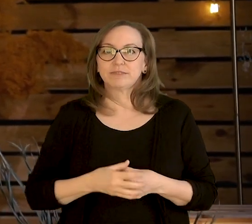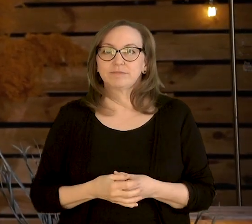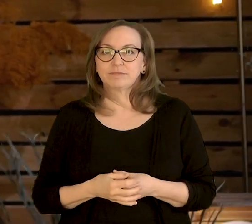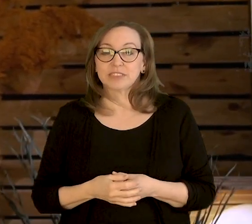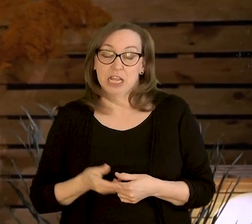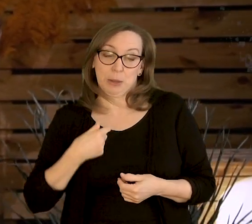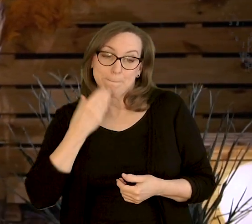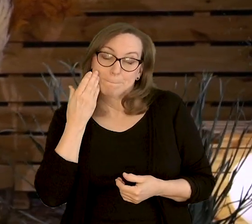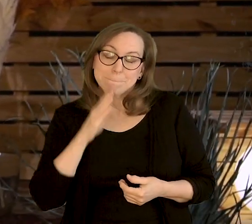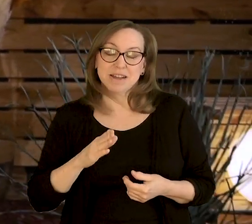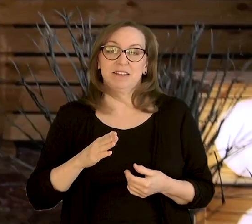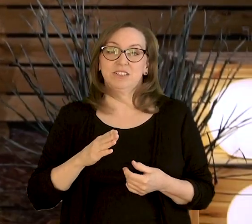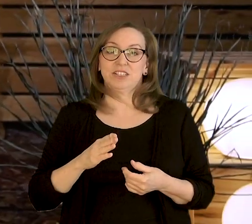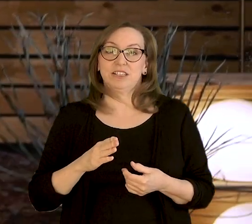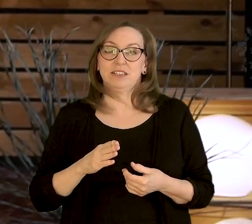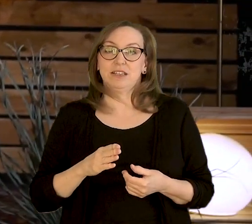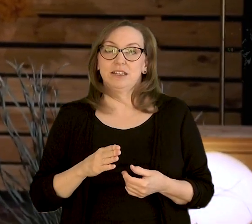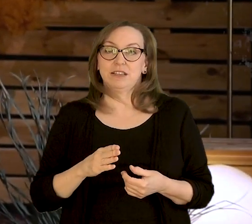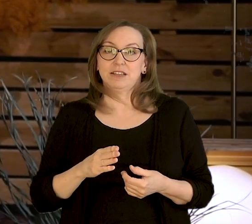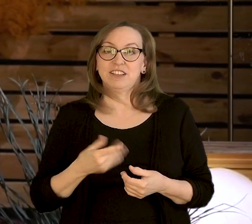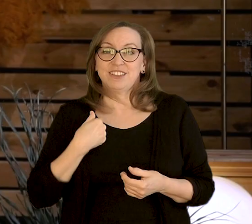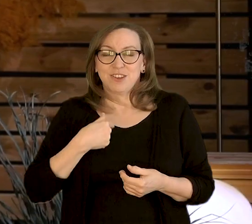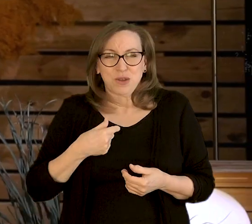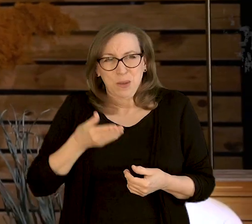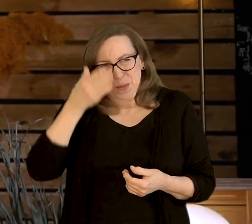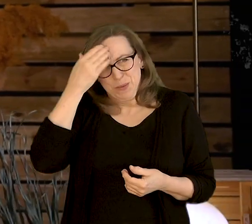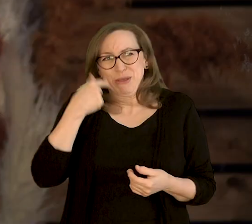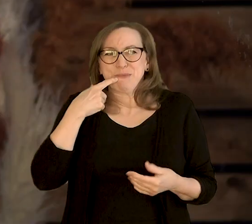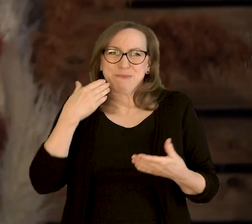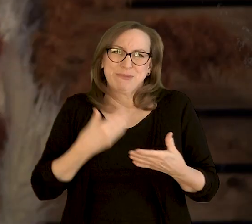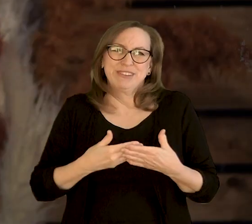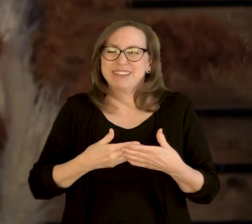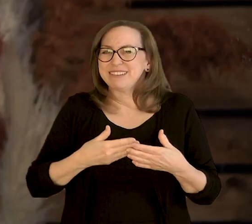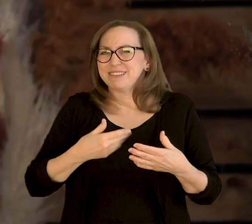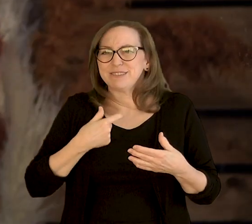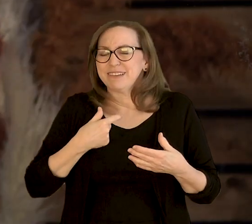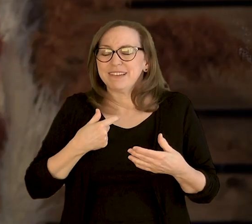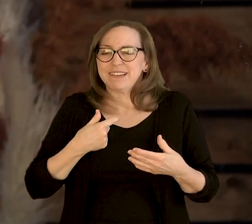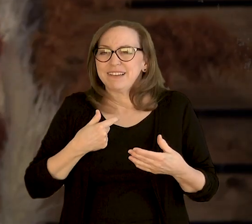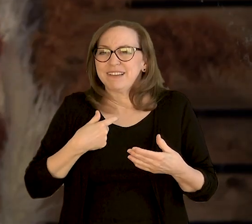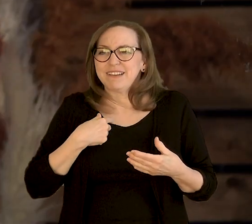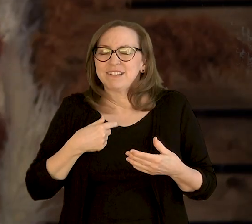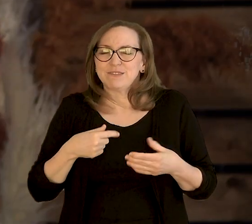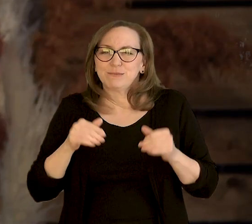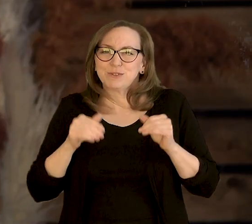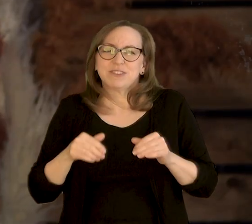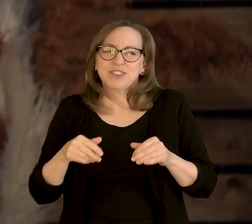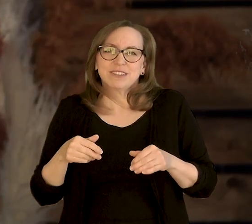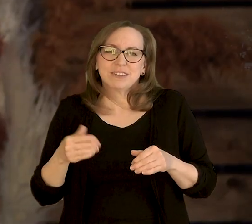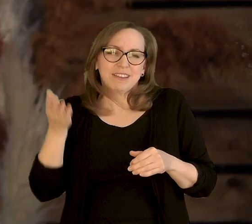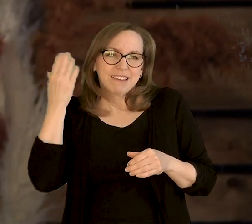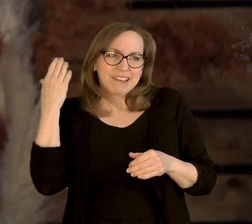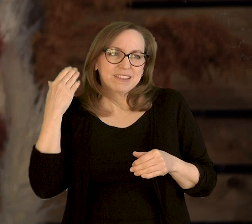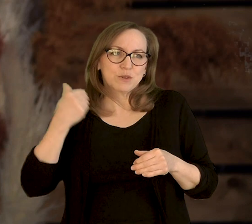A tym bardziej czasem głupio się do tego przyznać, bo może nawet kiedyś się z rodziną spierałeś co